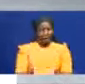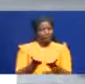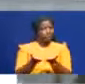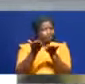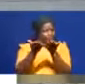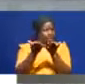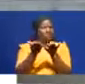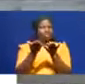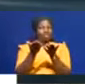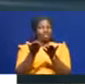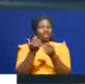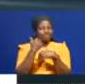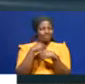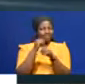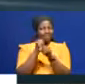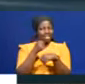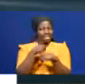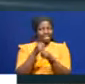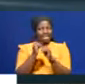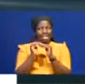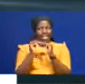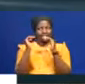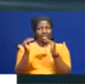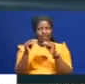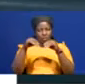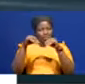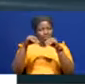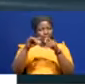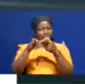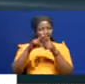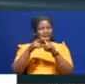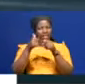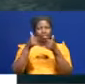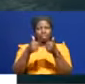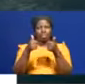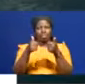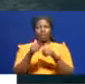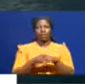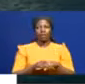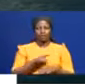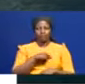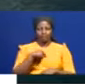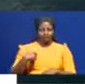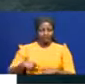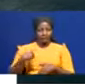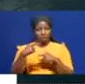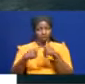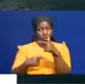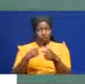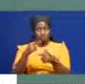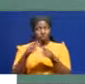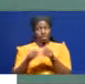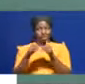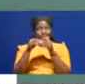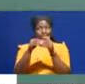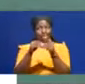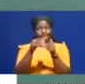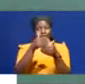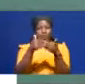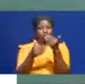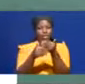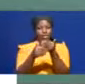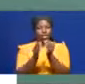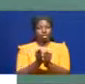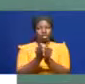cha utengeneza. China iliendelea kuongoza katika uundaji wa meli duniani katika nusu